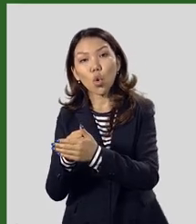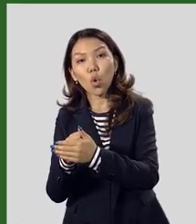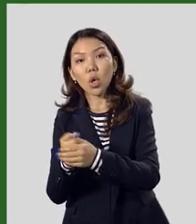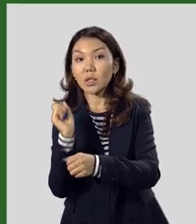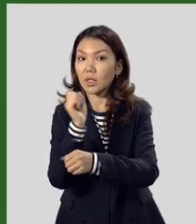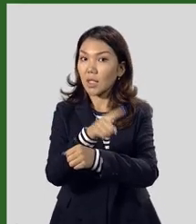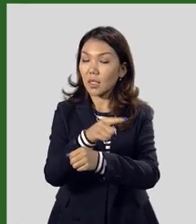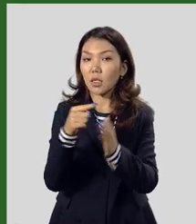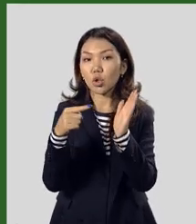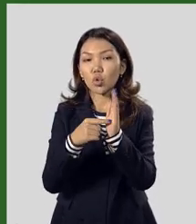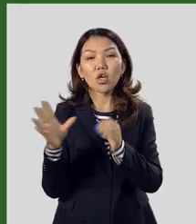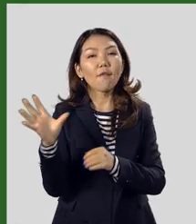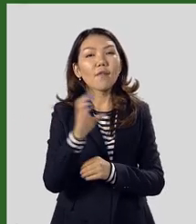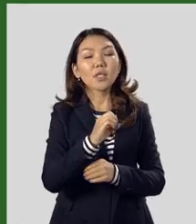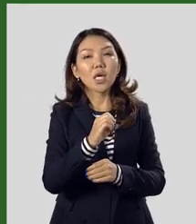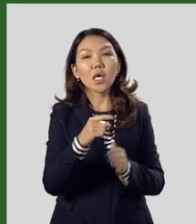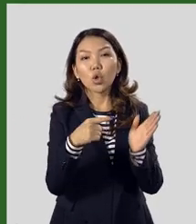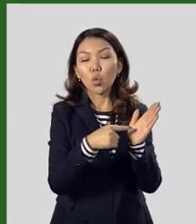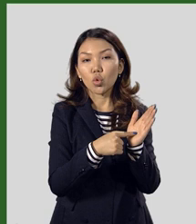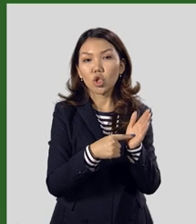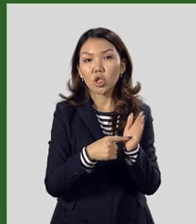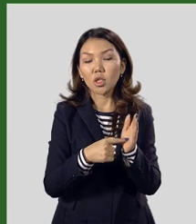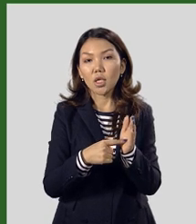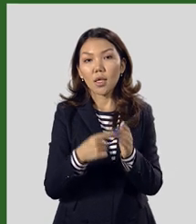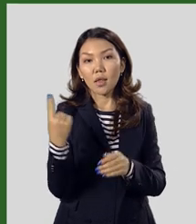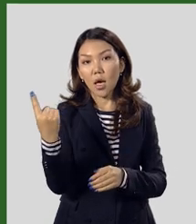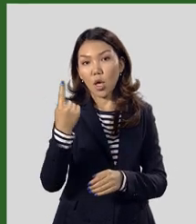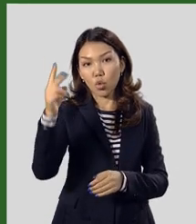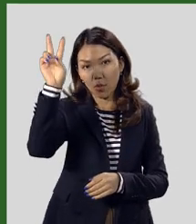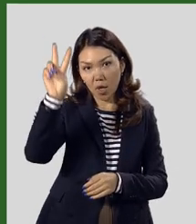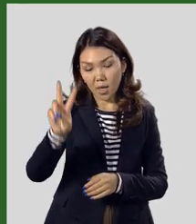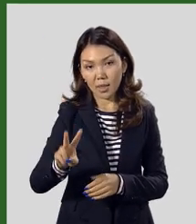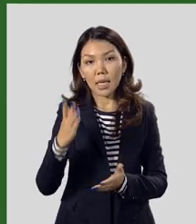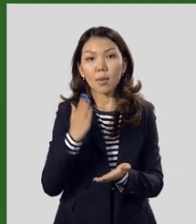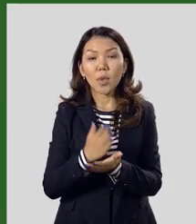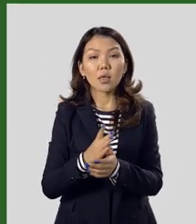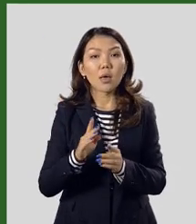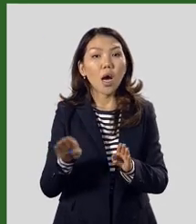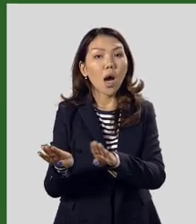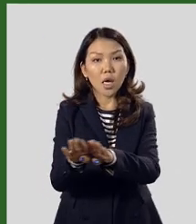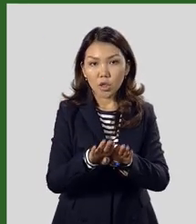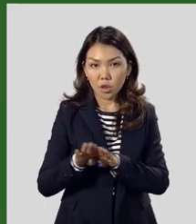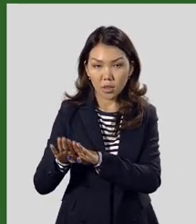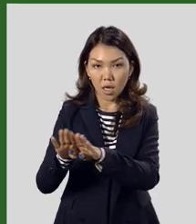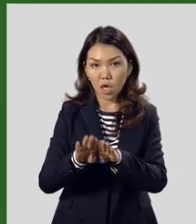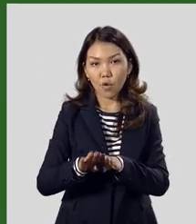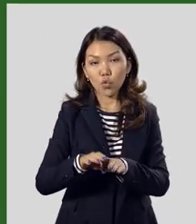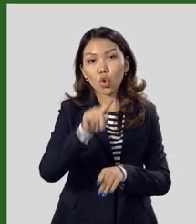точки. Все пункты, лежащие на одной параллели, имеют одинаковую